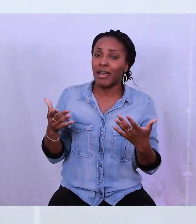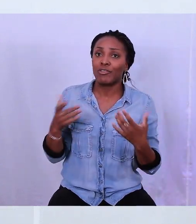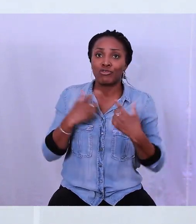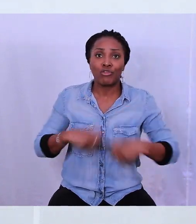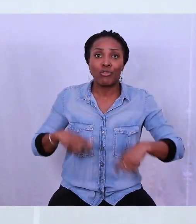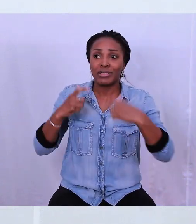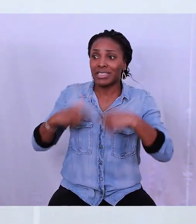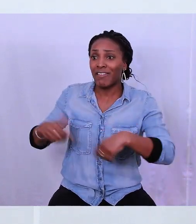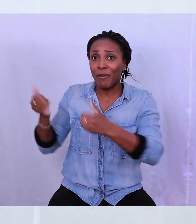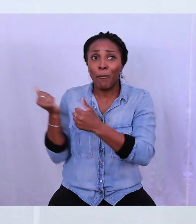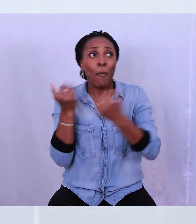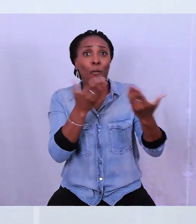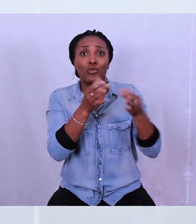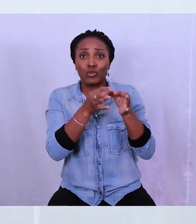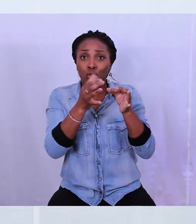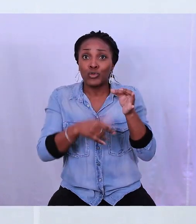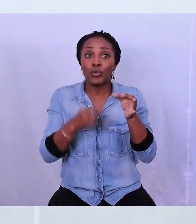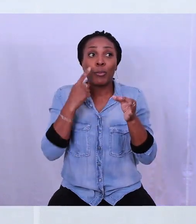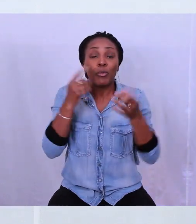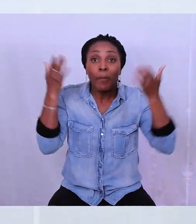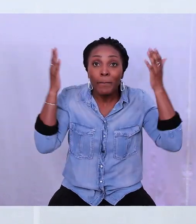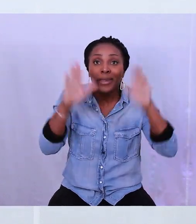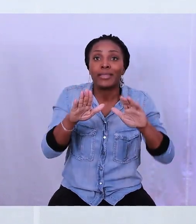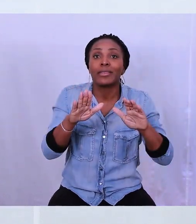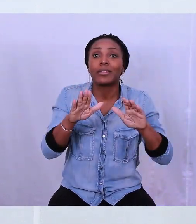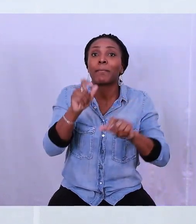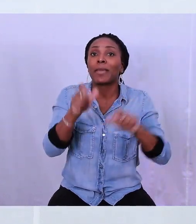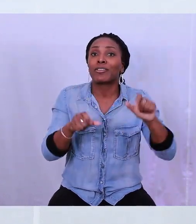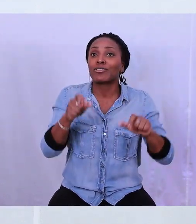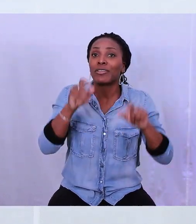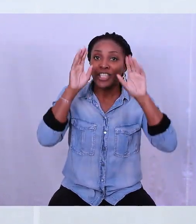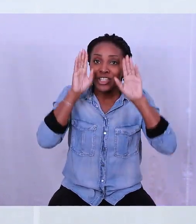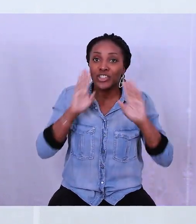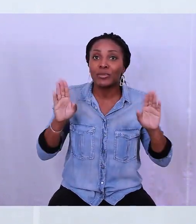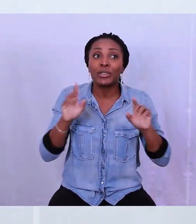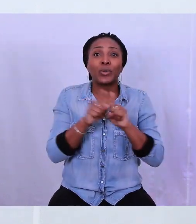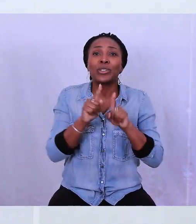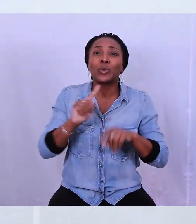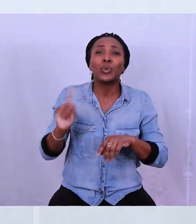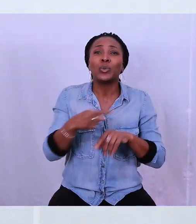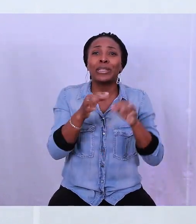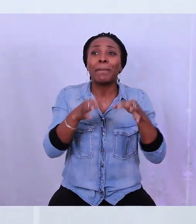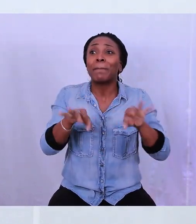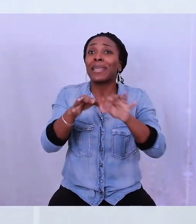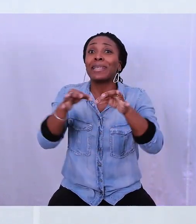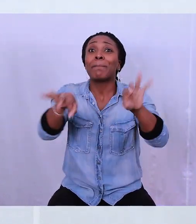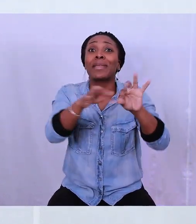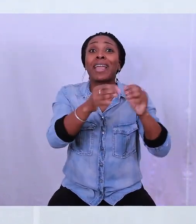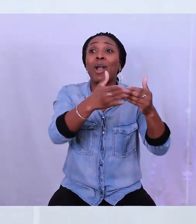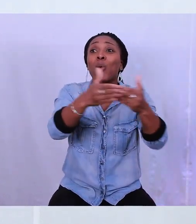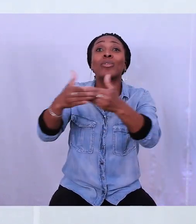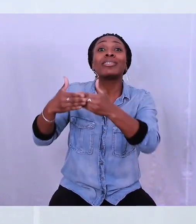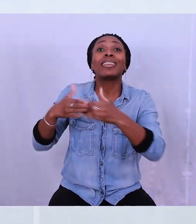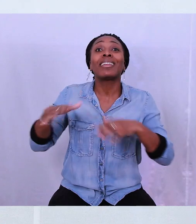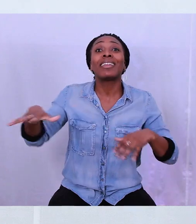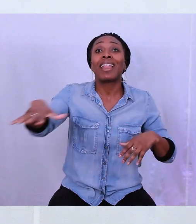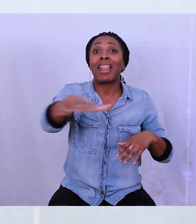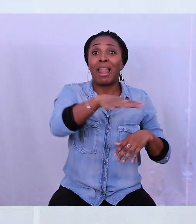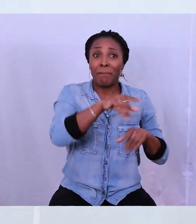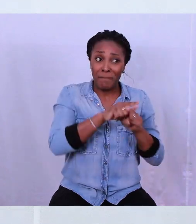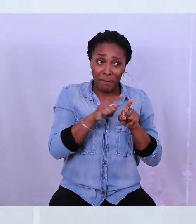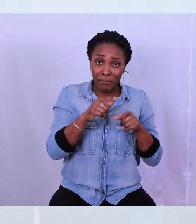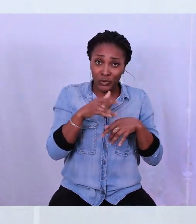au pays d'Égypte, va non seulement bénir les Égyptiens, mais va amener toutes les nations environnantes qui vont plus tard connaître la même